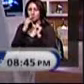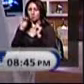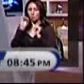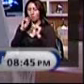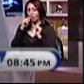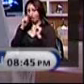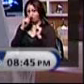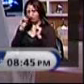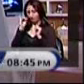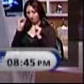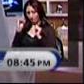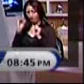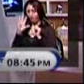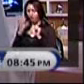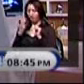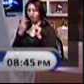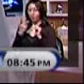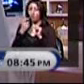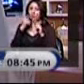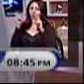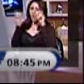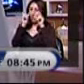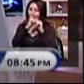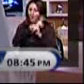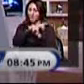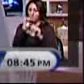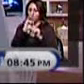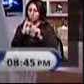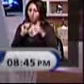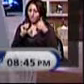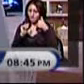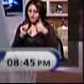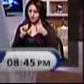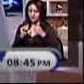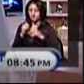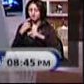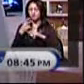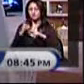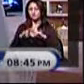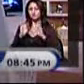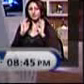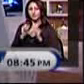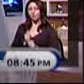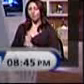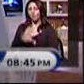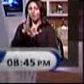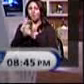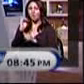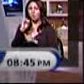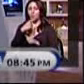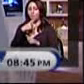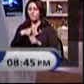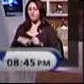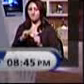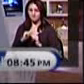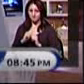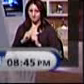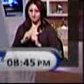لو اعتبرنا ان كل الناس عندها استعداد تدفع ثمن الحريه. لا، مش كل